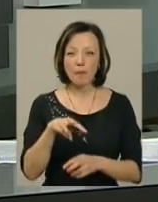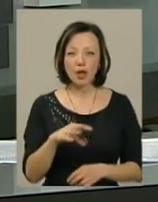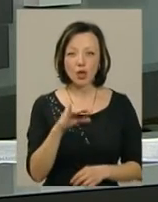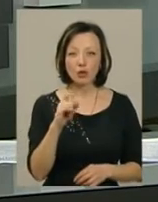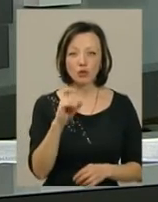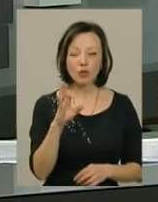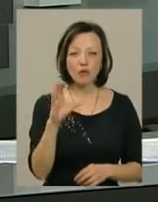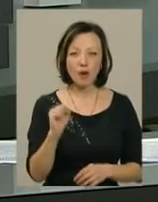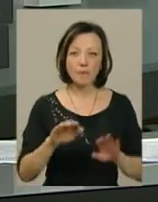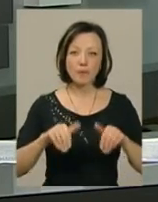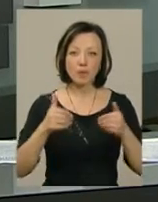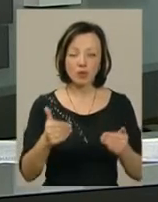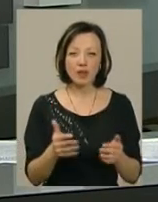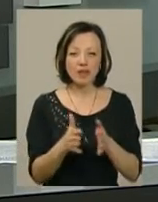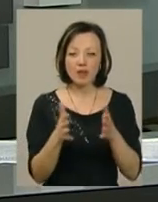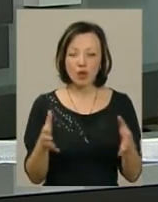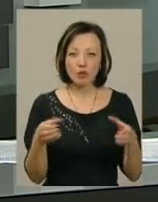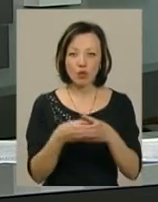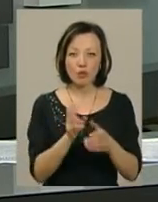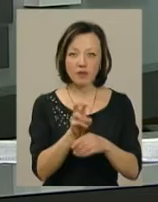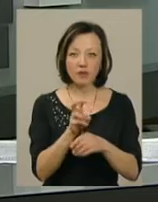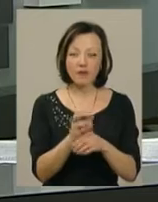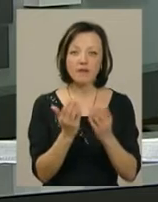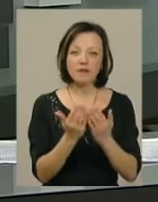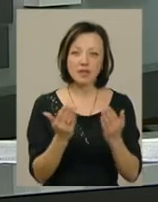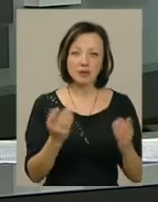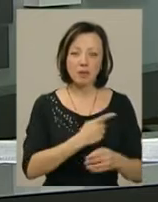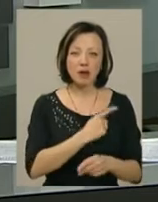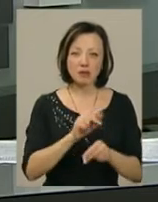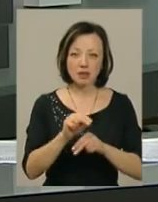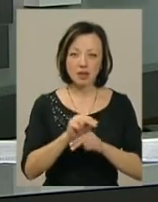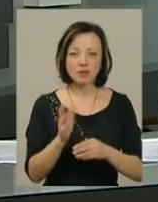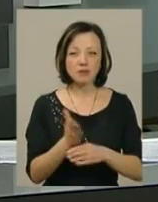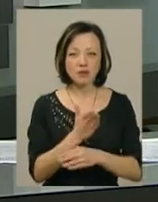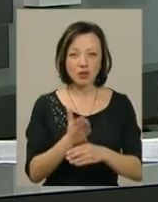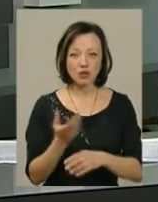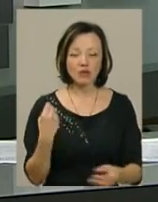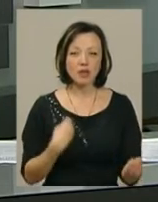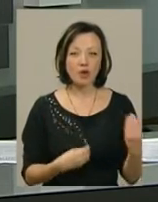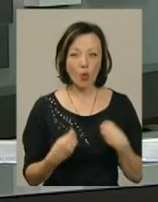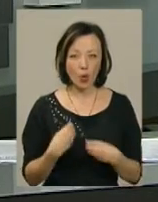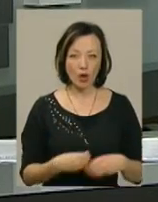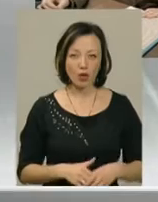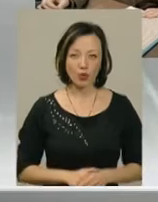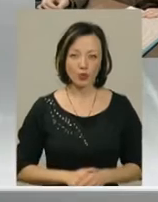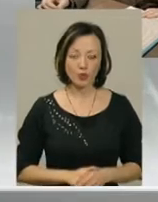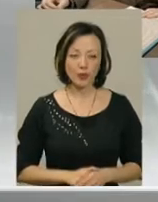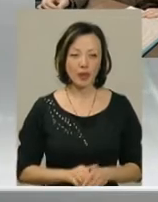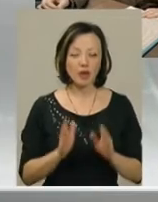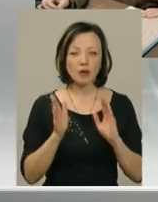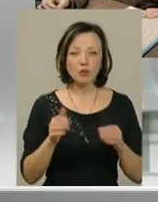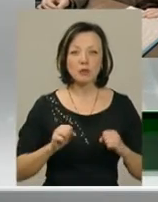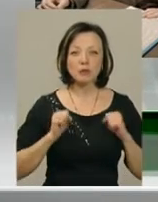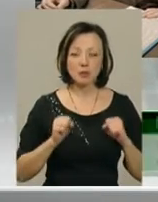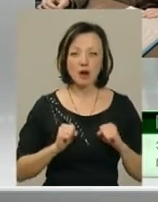Юзлової, музейники пропонуватимуть невеликим групам відвідувачів виставки і майстер-класи з виготовлення одягу. Будемо